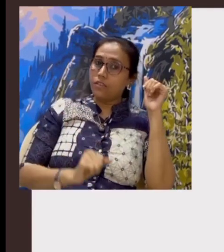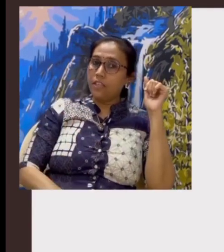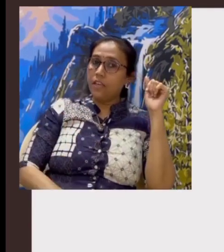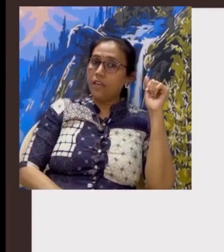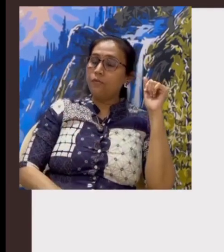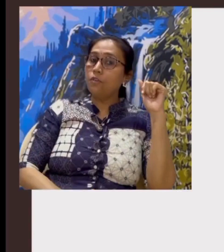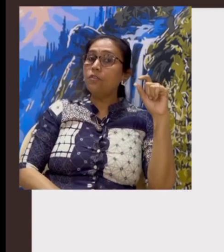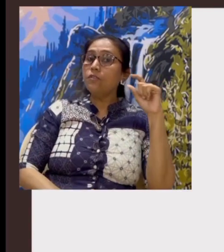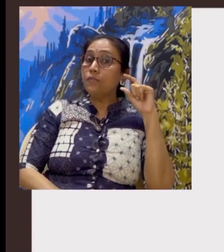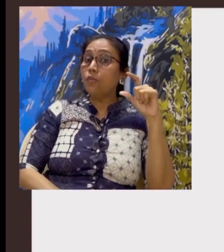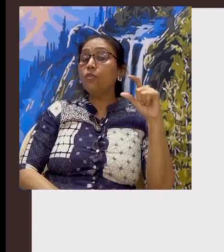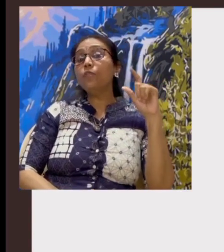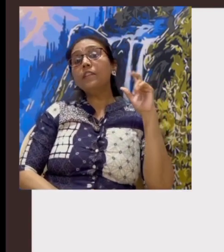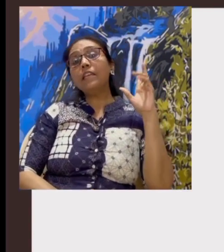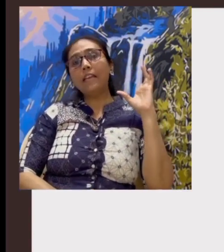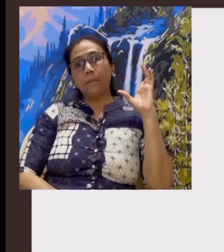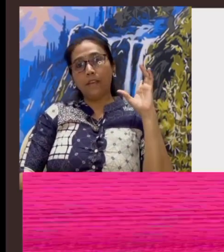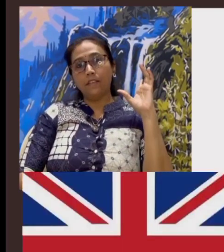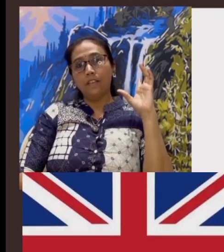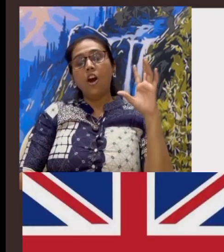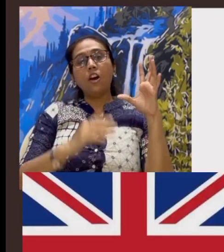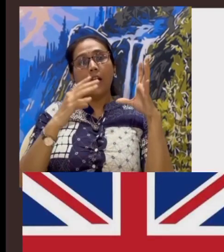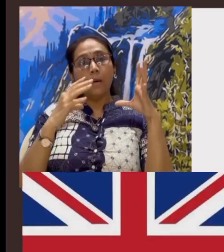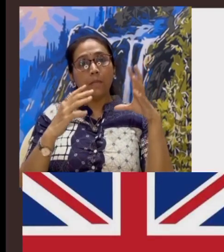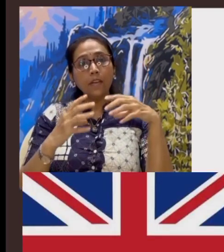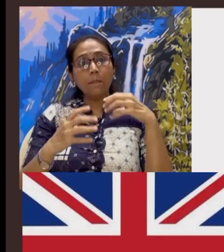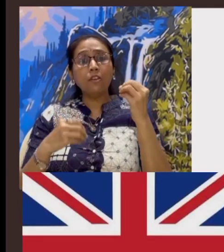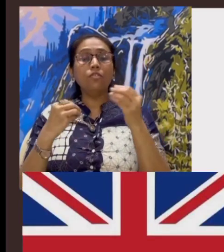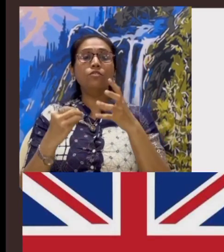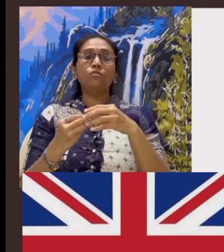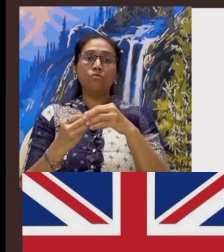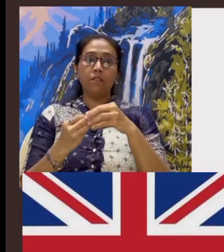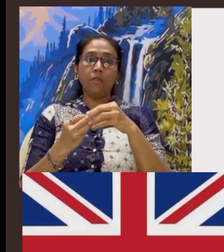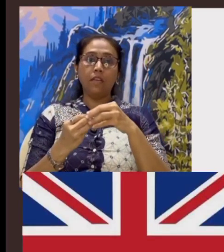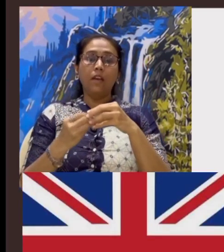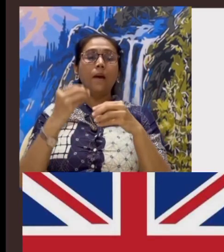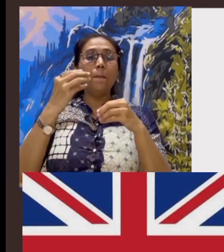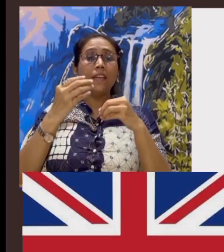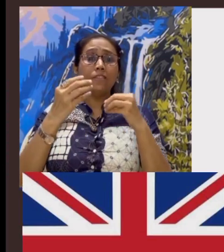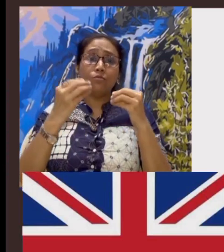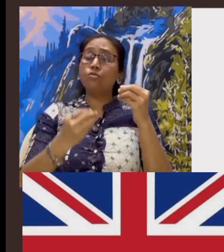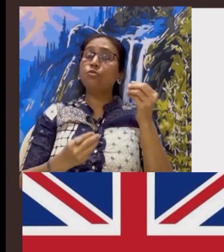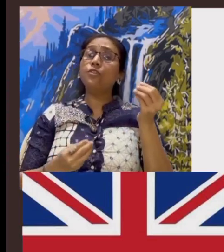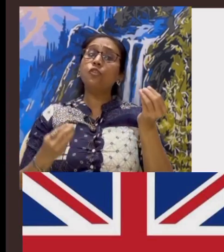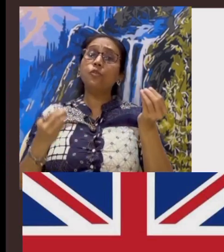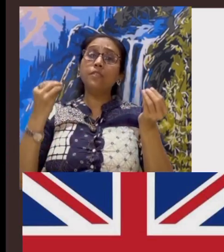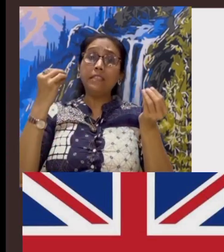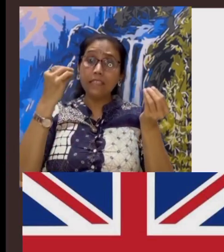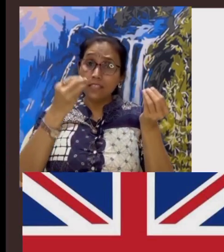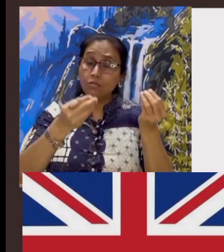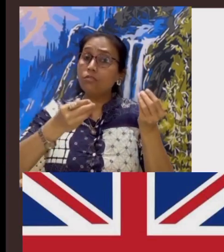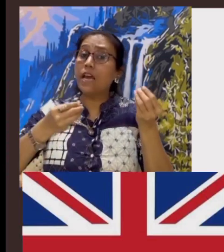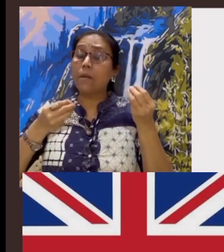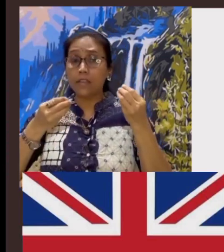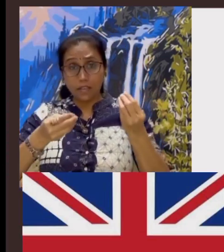डॉक्ट्रिन है वो इवॉल्व हुई थी इंग्लैंड में और हमने अपने कॉन्स्टिट्यूशन में अपने सोशियो इकोनॉमिक नीड्स